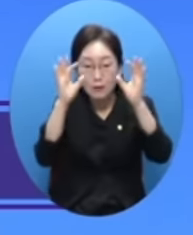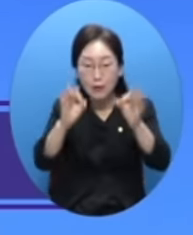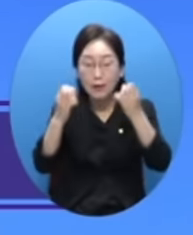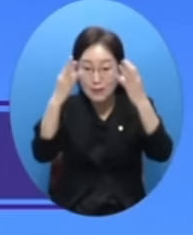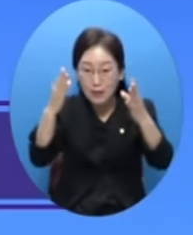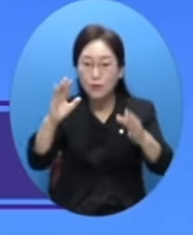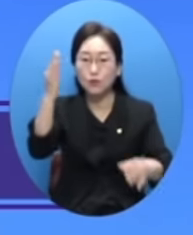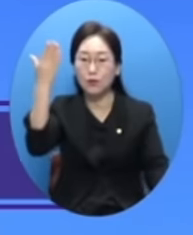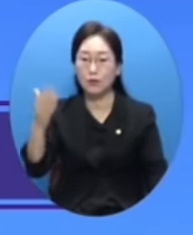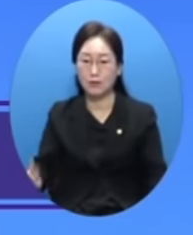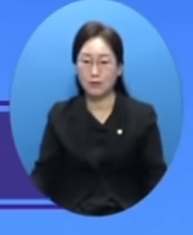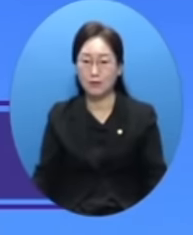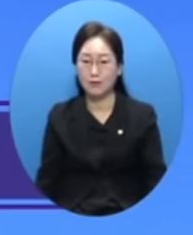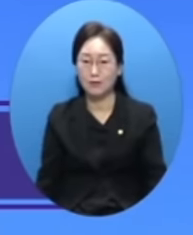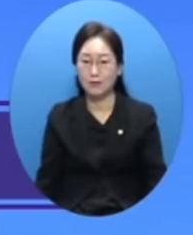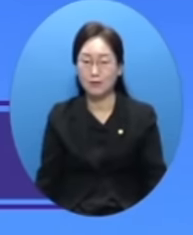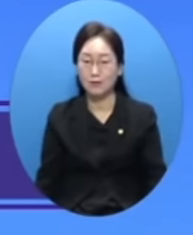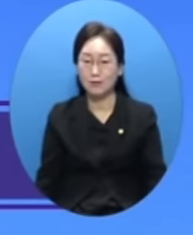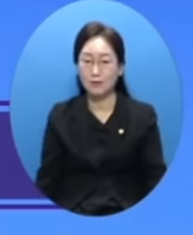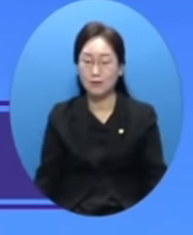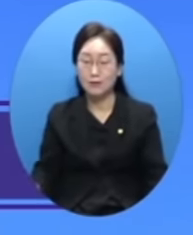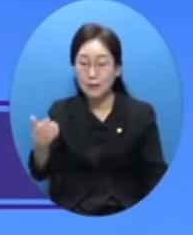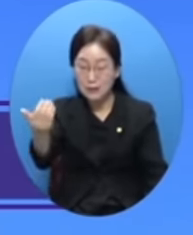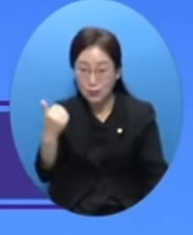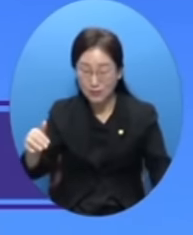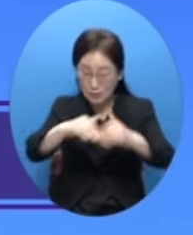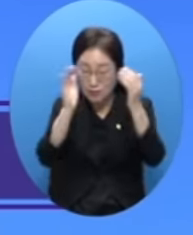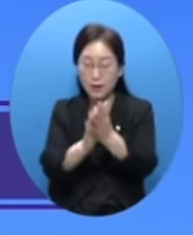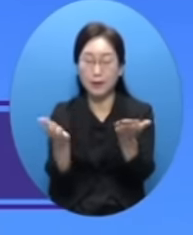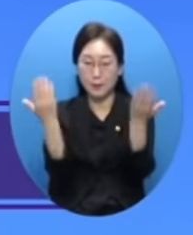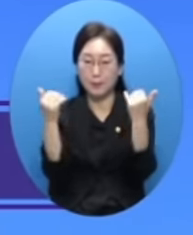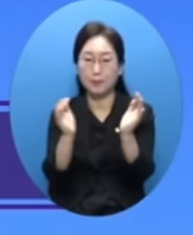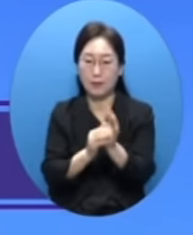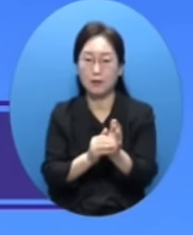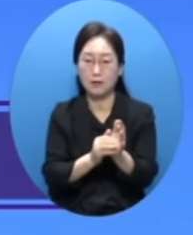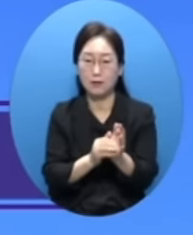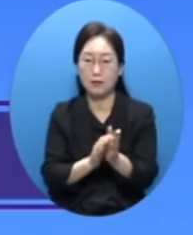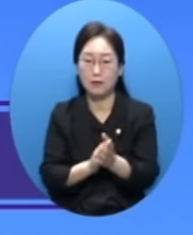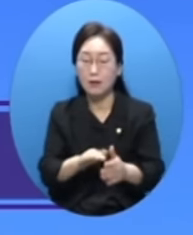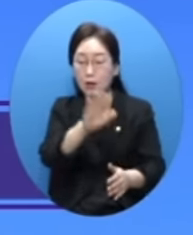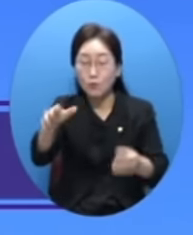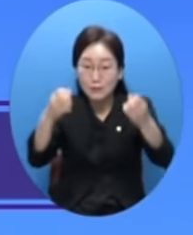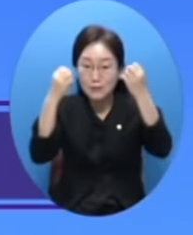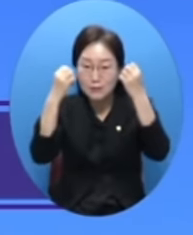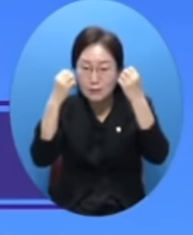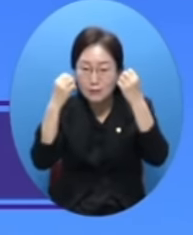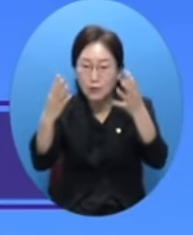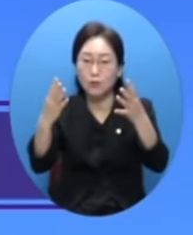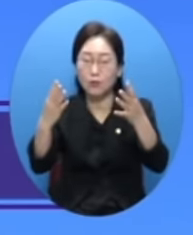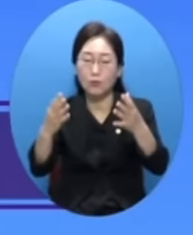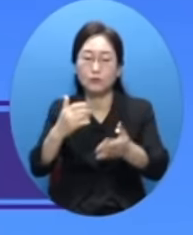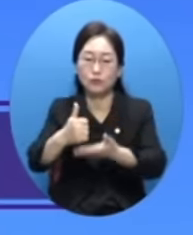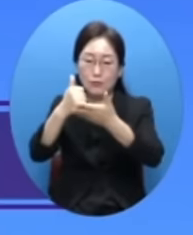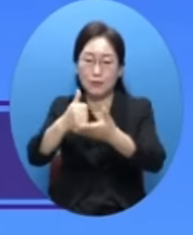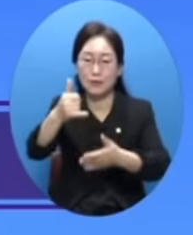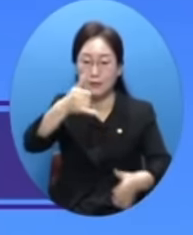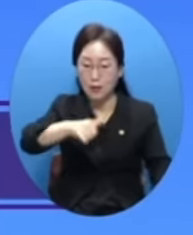것이 되었도다. 이전 것은 지나간 것입니다. 우리는 새로운 주님의